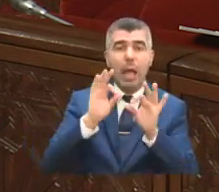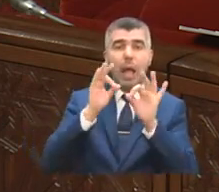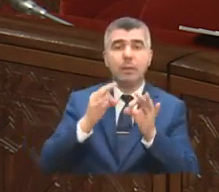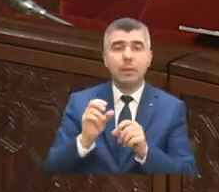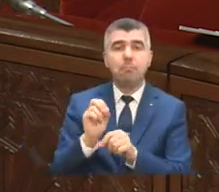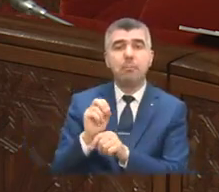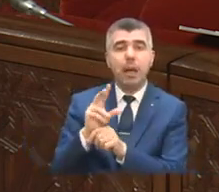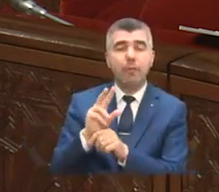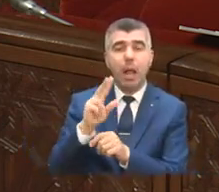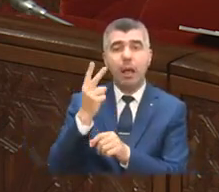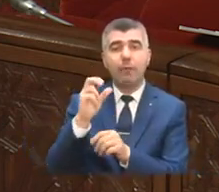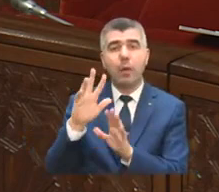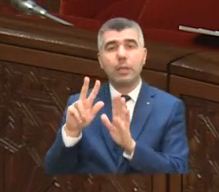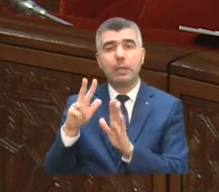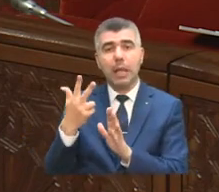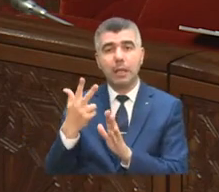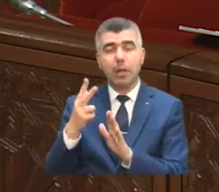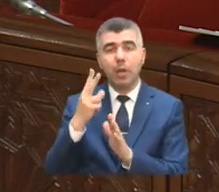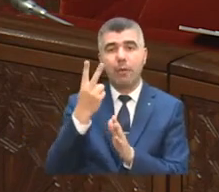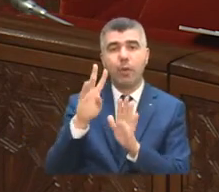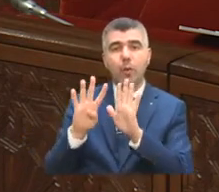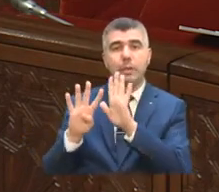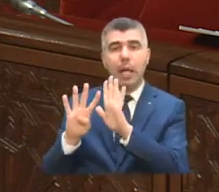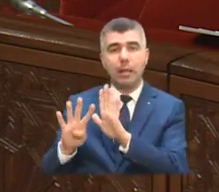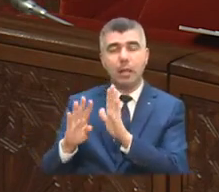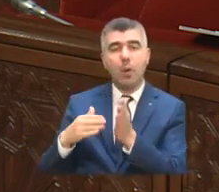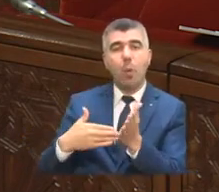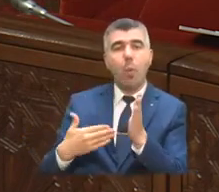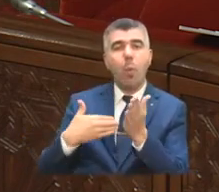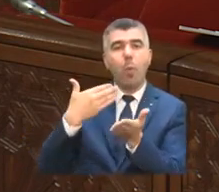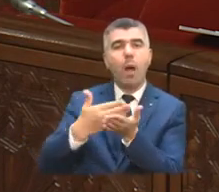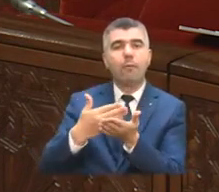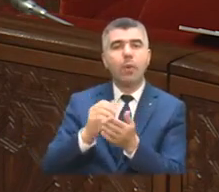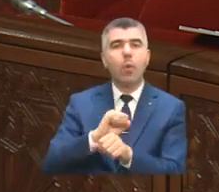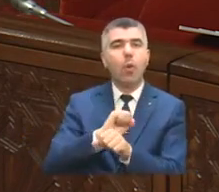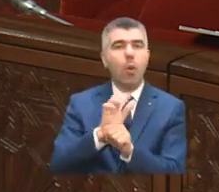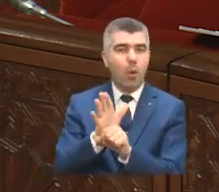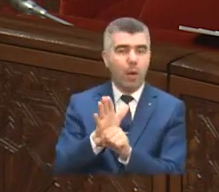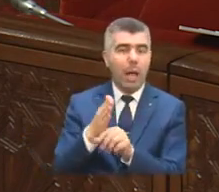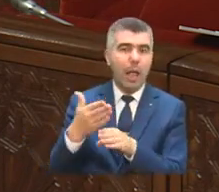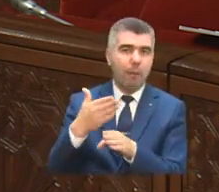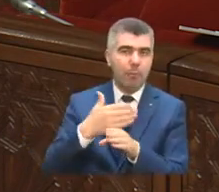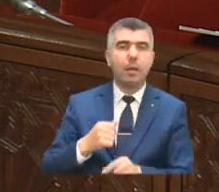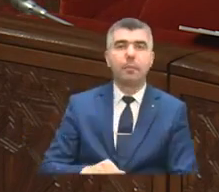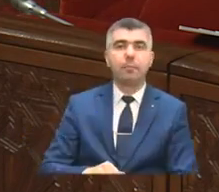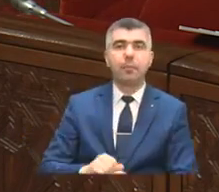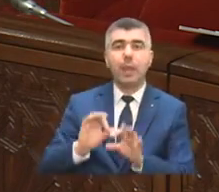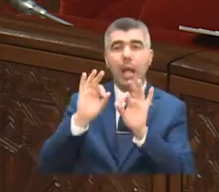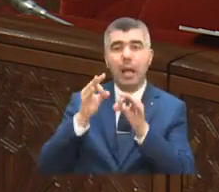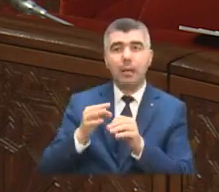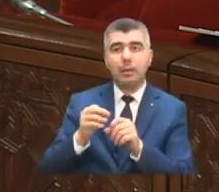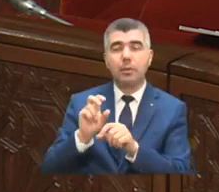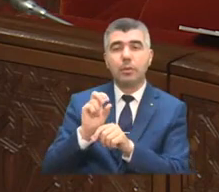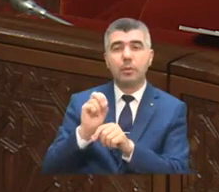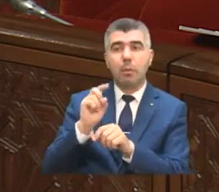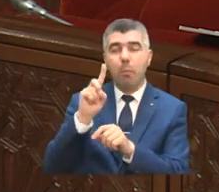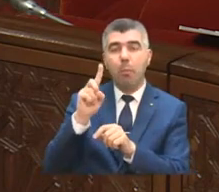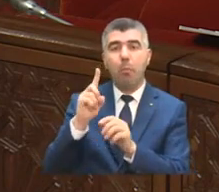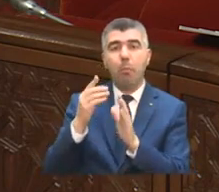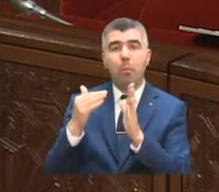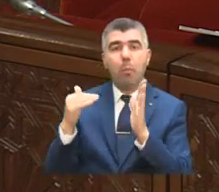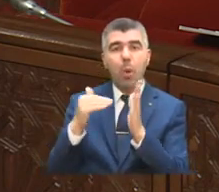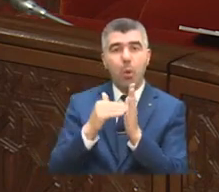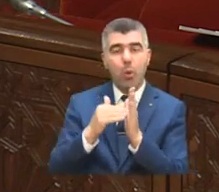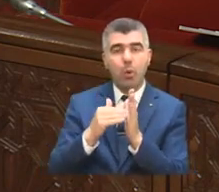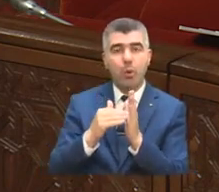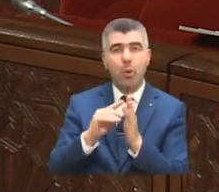بين 2013 و 2019 قبل التوقف النجم عن الجائحة، حيث انتقل عدد المسافرين من 1.5 مليون إلى 3 ملايين مسافر